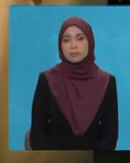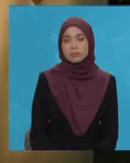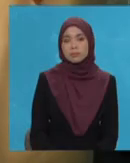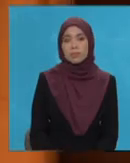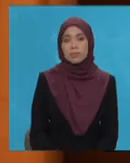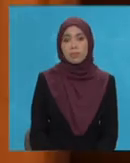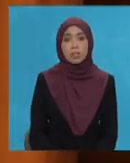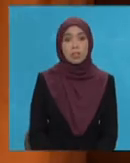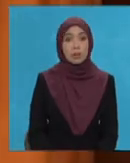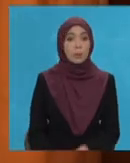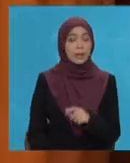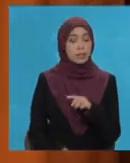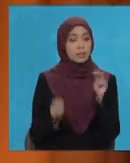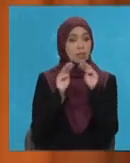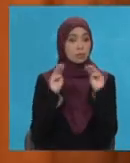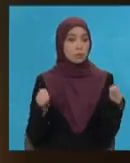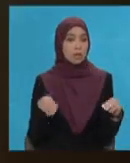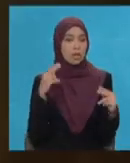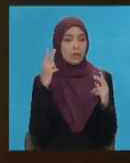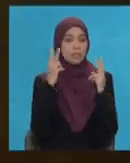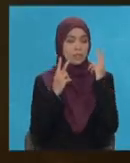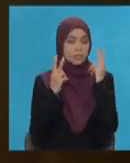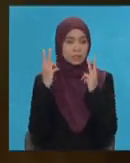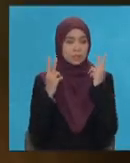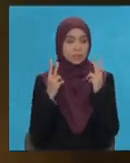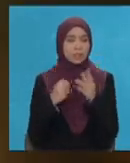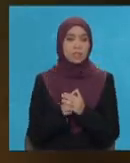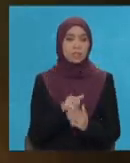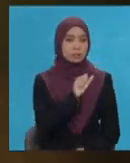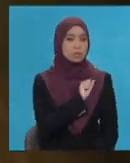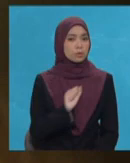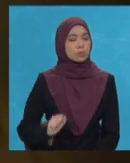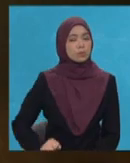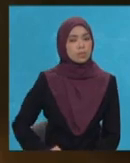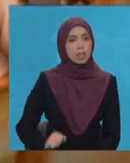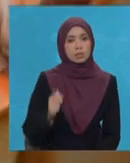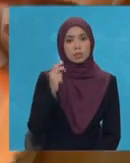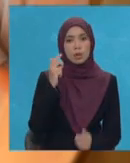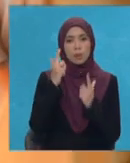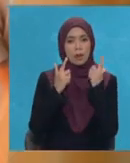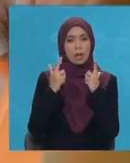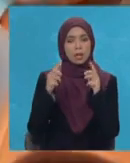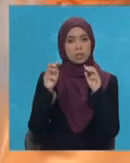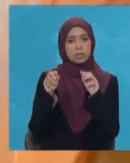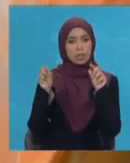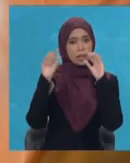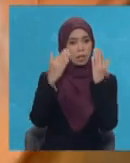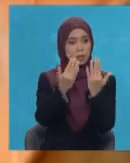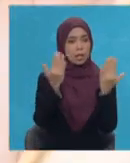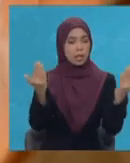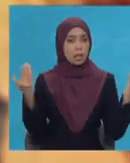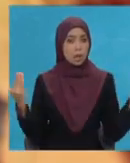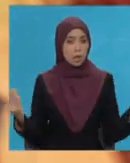semasa di musim ini ke bawah dulu Yamaha Mulia berangkat melawan galeri yang memaparkan dan